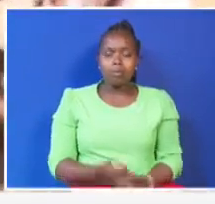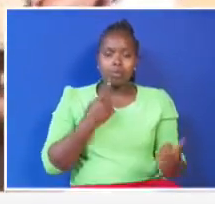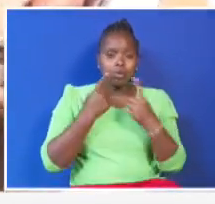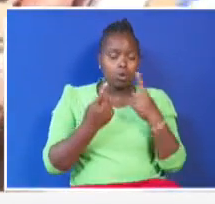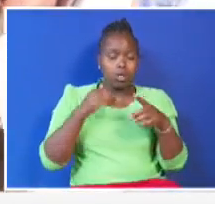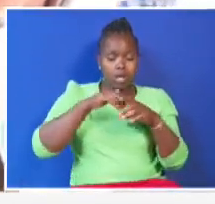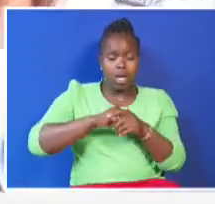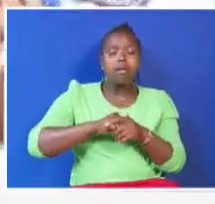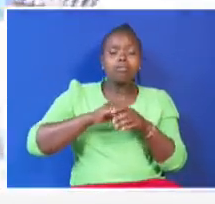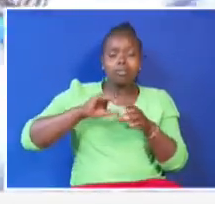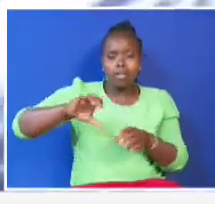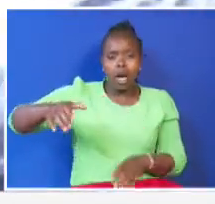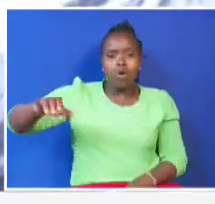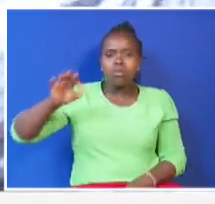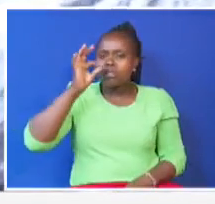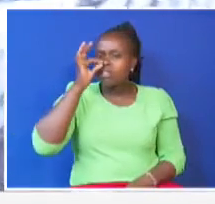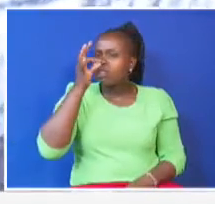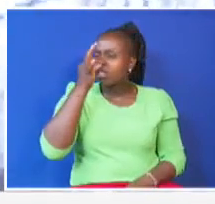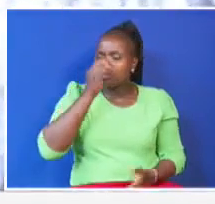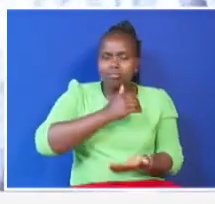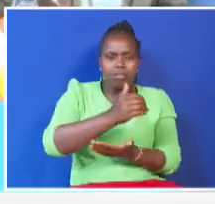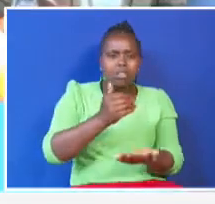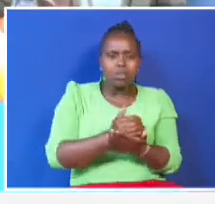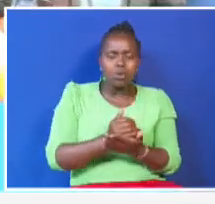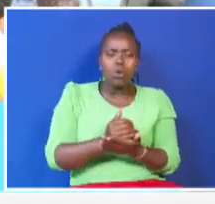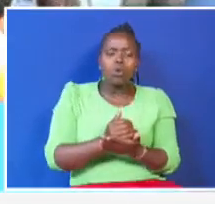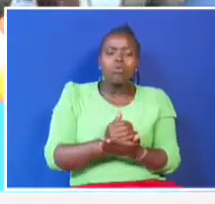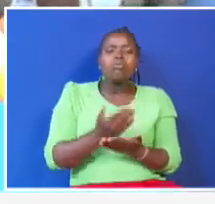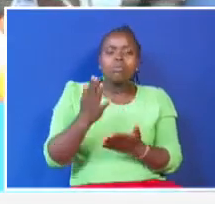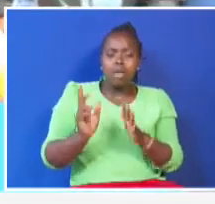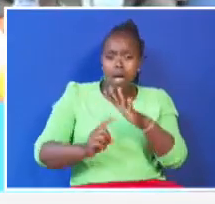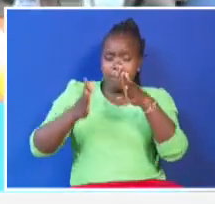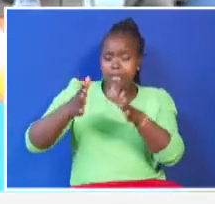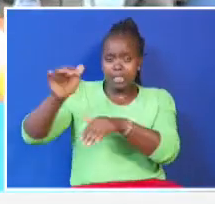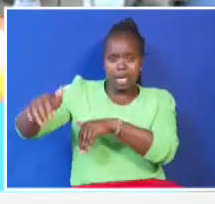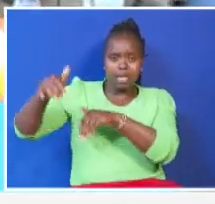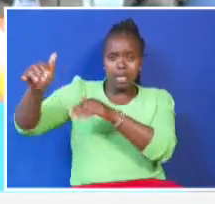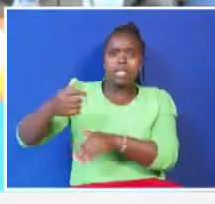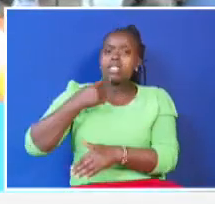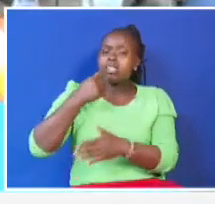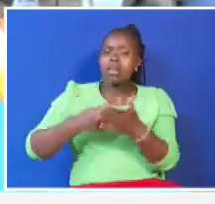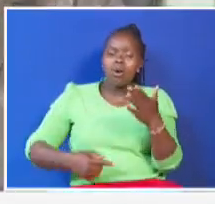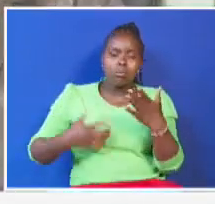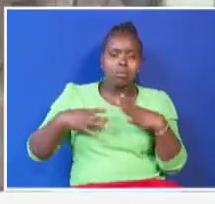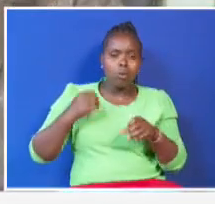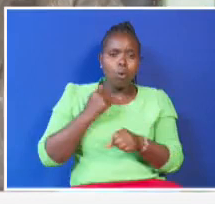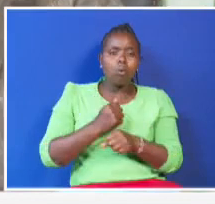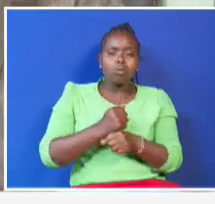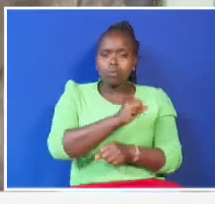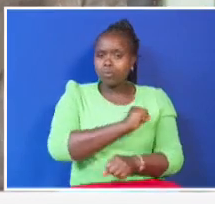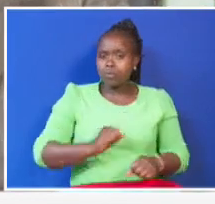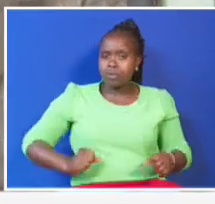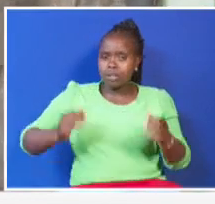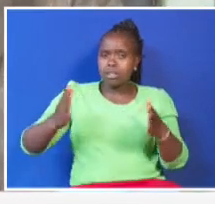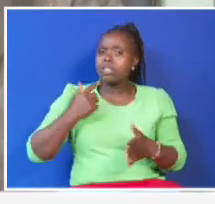Akizungumza katika kaunti ndogo za Nyeri ya Kati na ile ya Tetu, Munya amezipuzilia mbali semi za kiranja wa wingi kwenye seneti Irungu Kang'ata